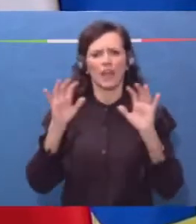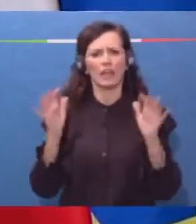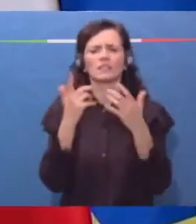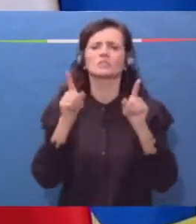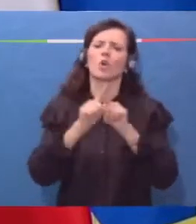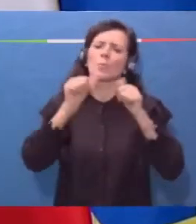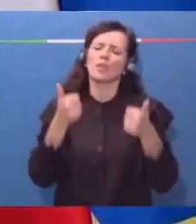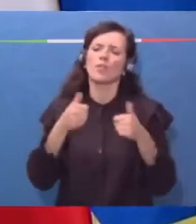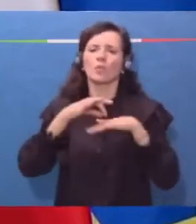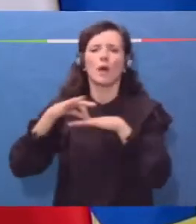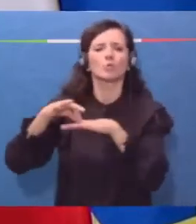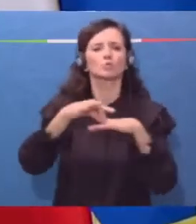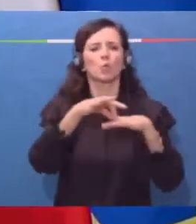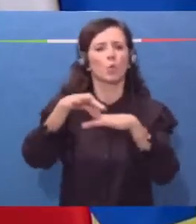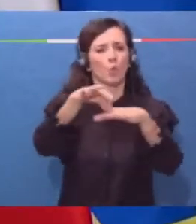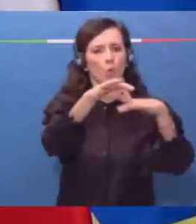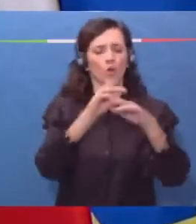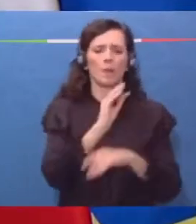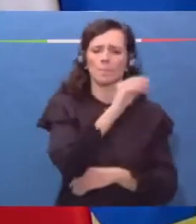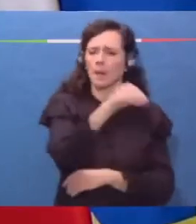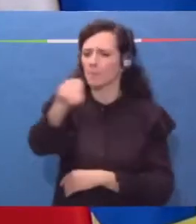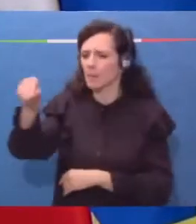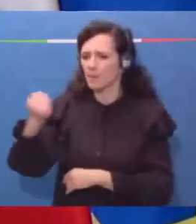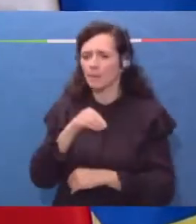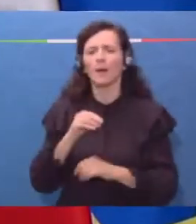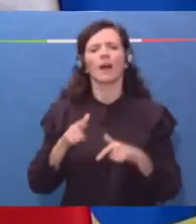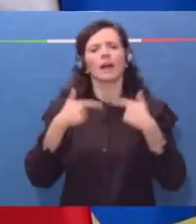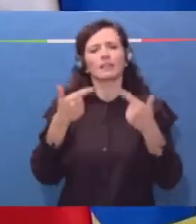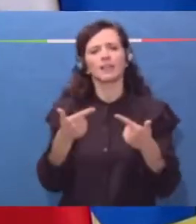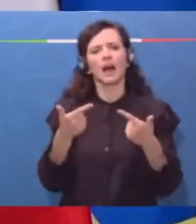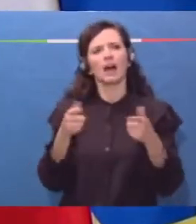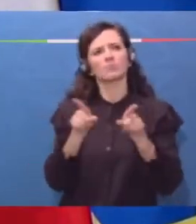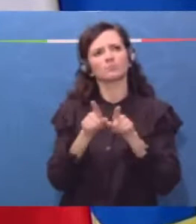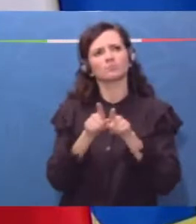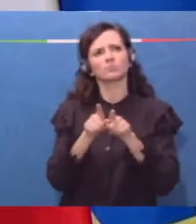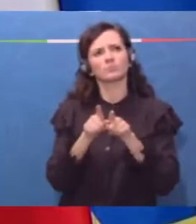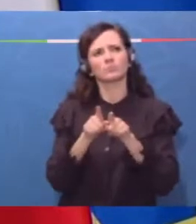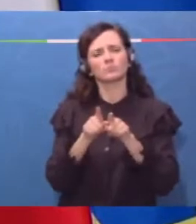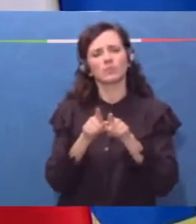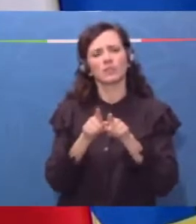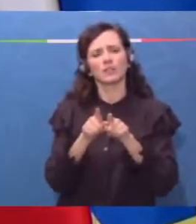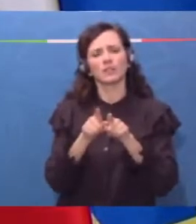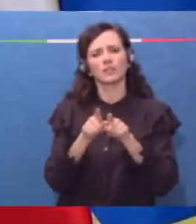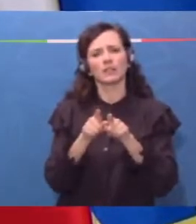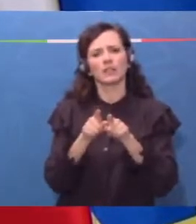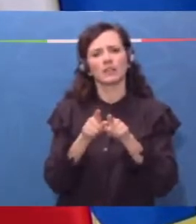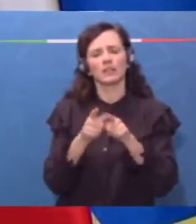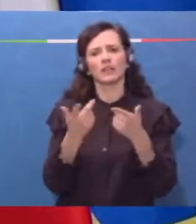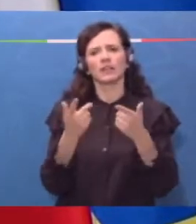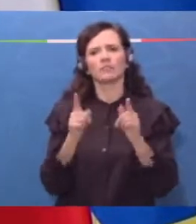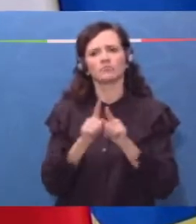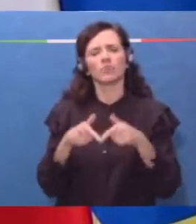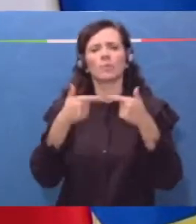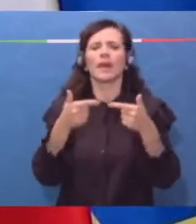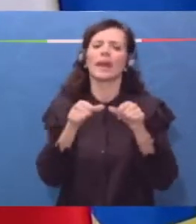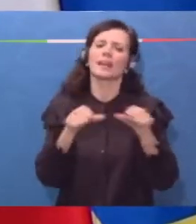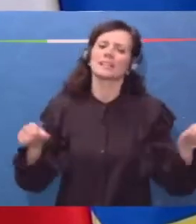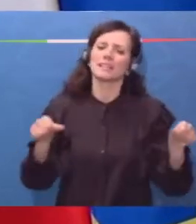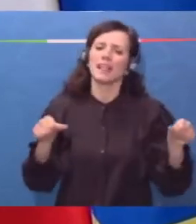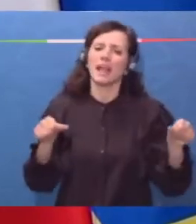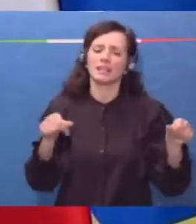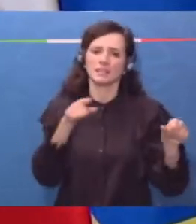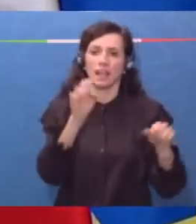che consentirà delle residenze d'artista, di artisti comuni, e delle residenze europee in